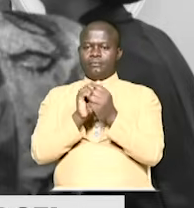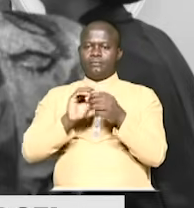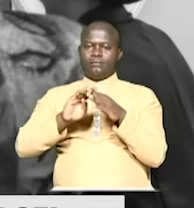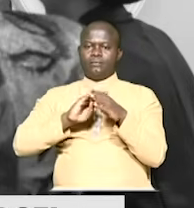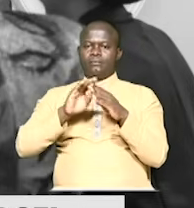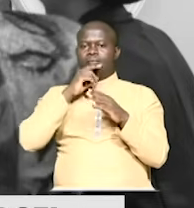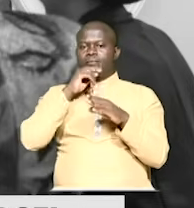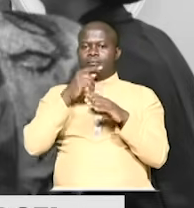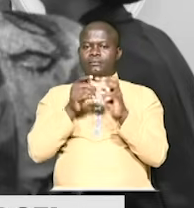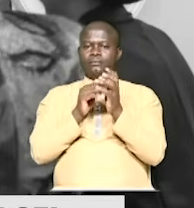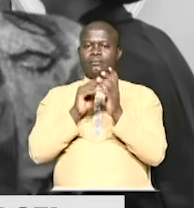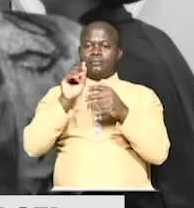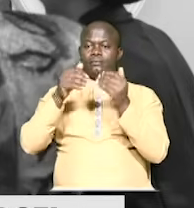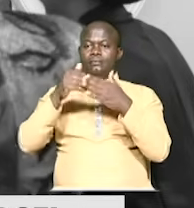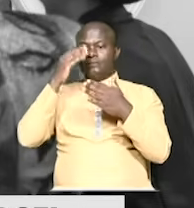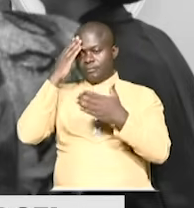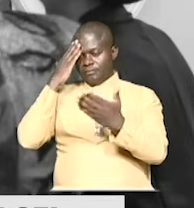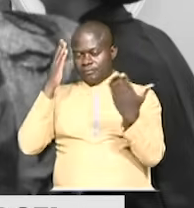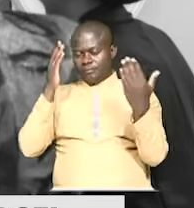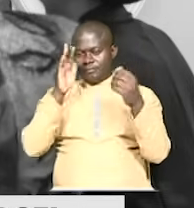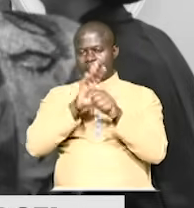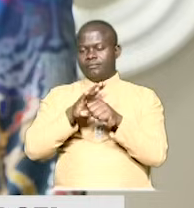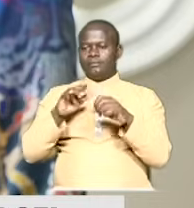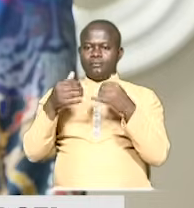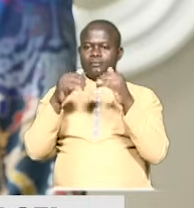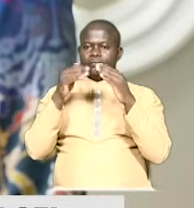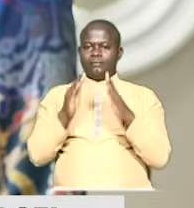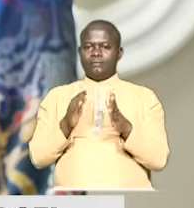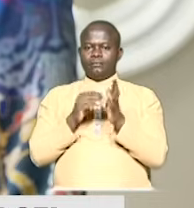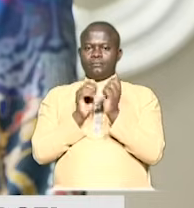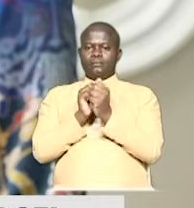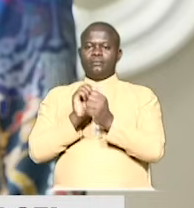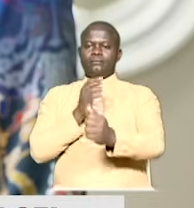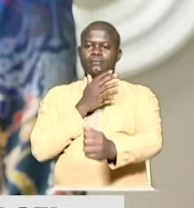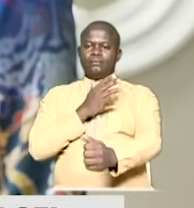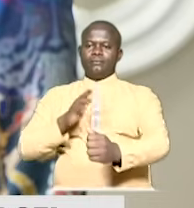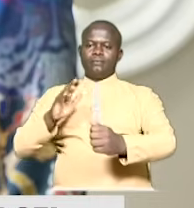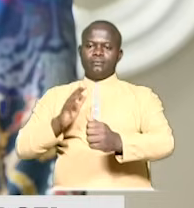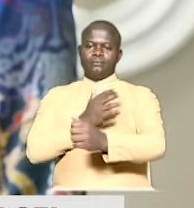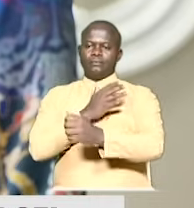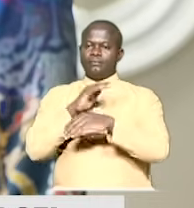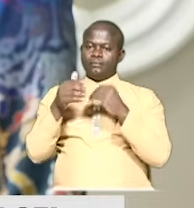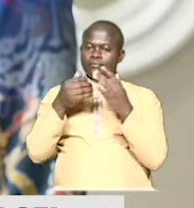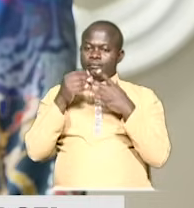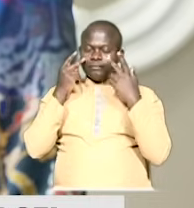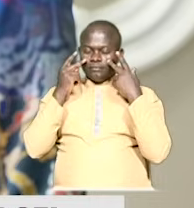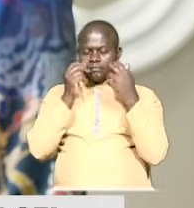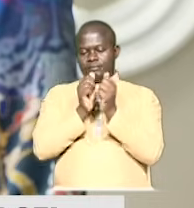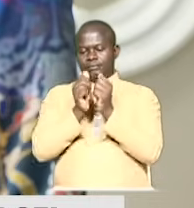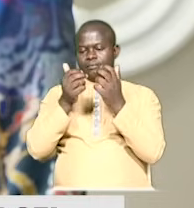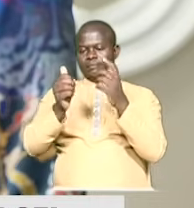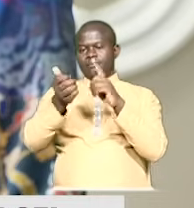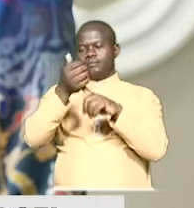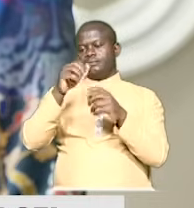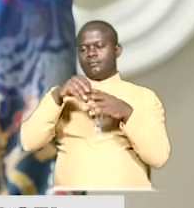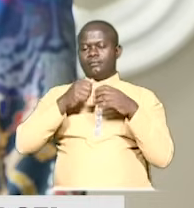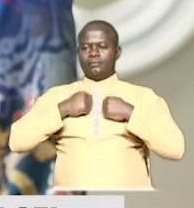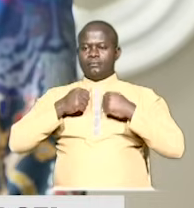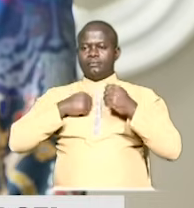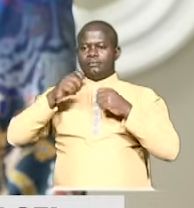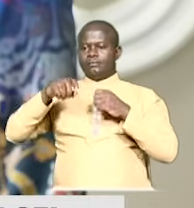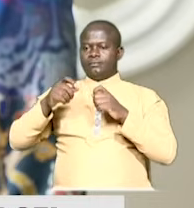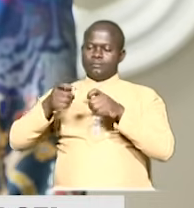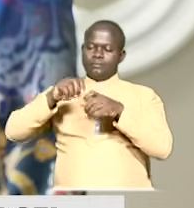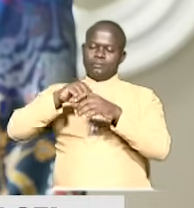abashoramari ndetse n'ibyamamare mu rwego rw'imikino kimwe n'ubuhanzi baraba barebera hamwe bimaze kugerwaho mu Rwanda ibikenewe